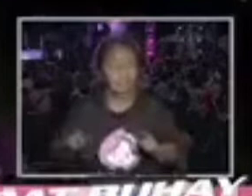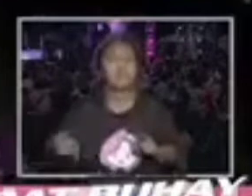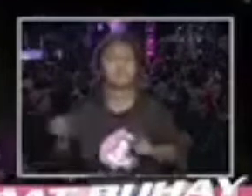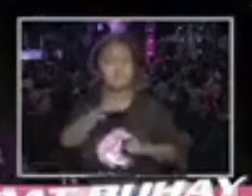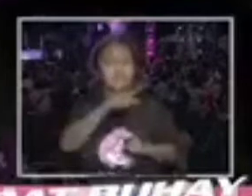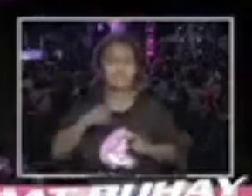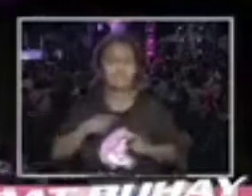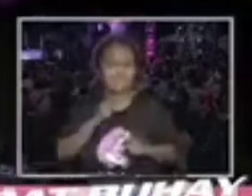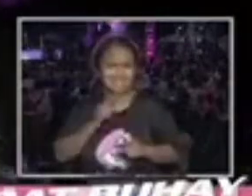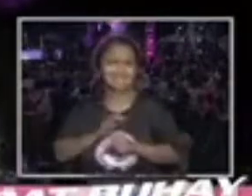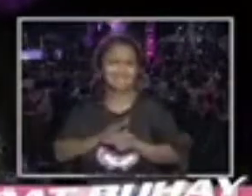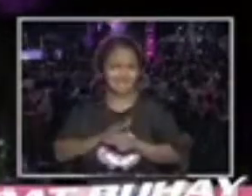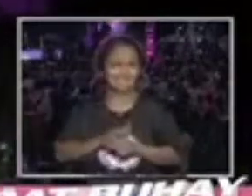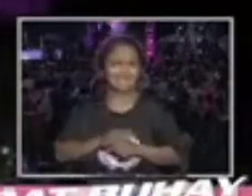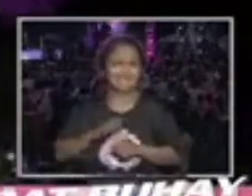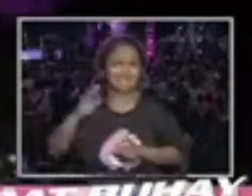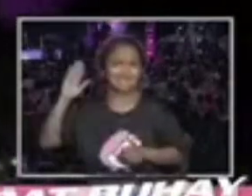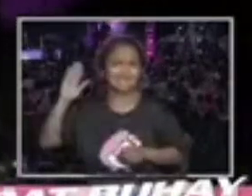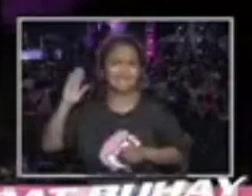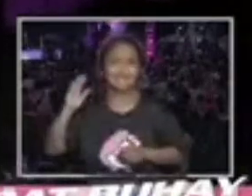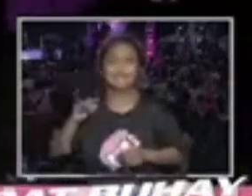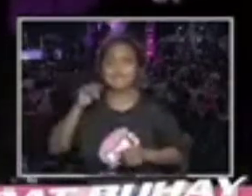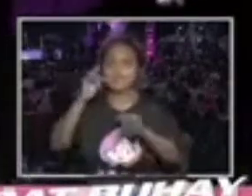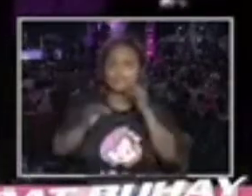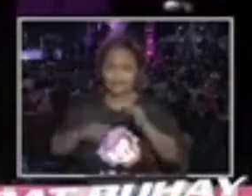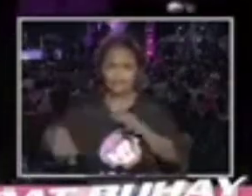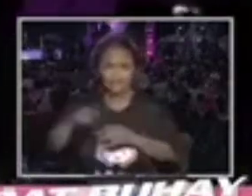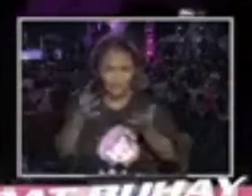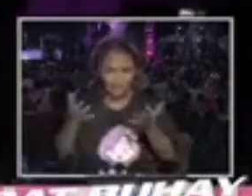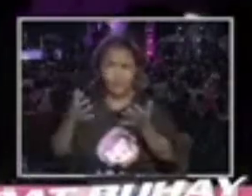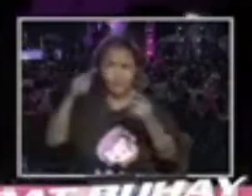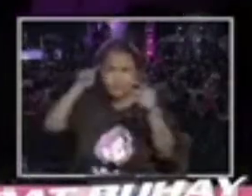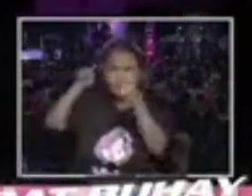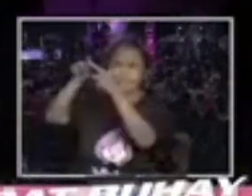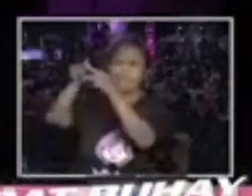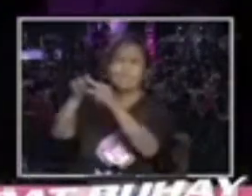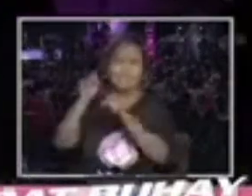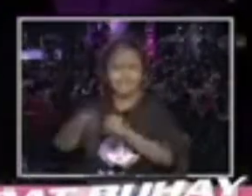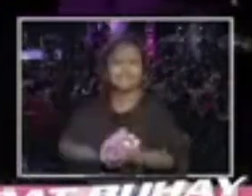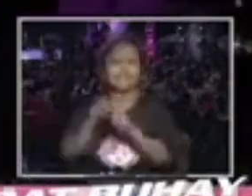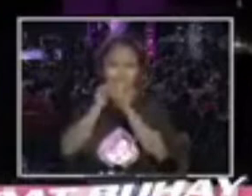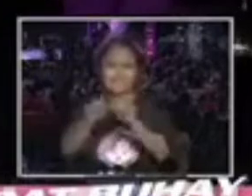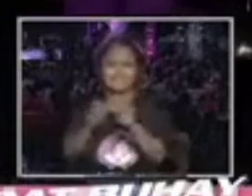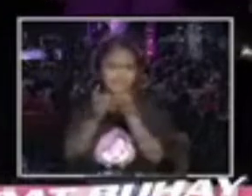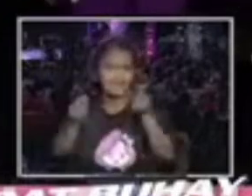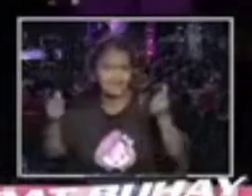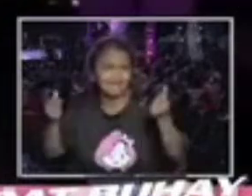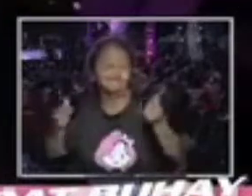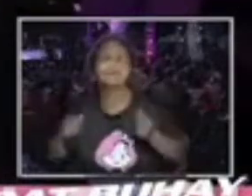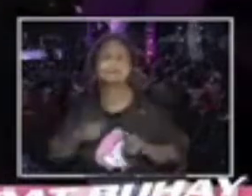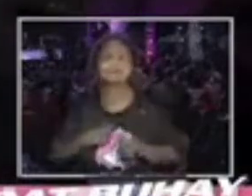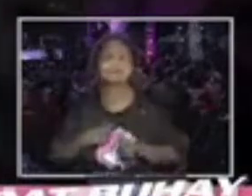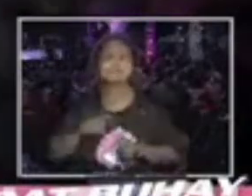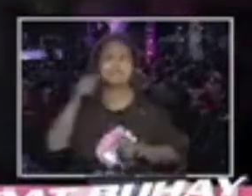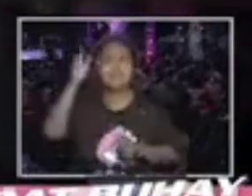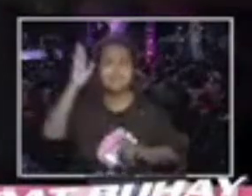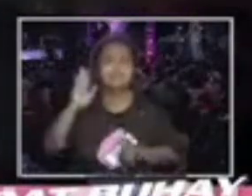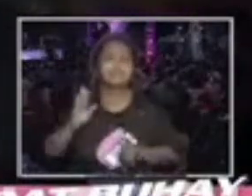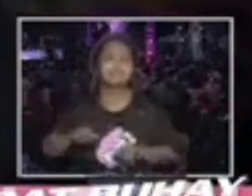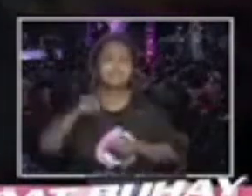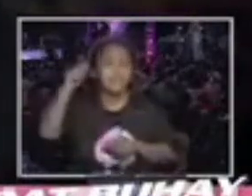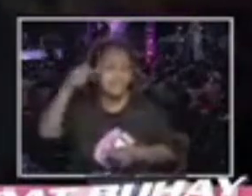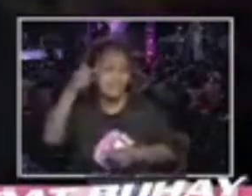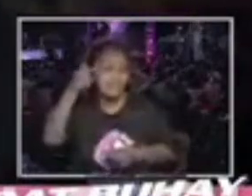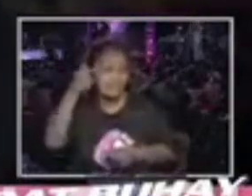panata ko, sa landas para maabot ang solusyon, palalayain kayo ng